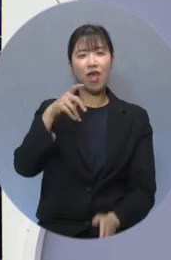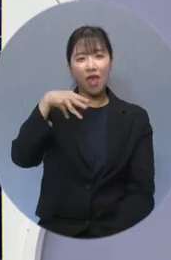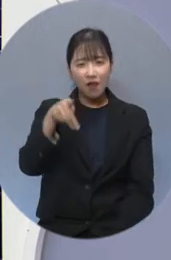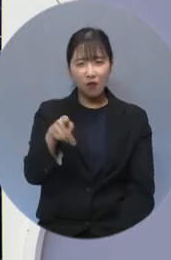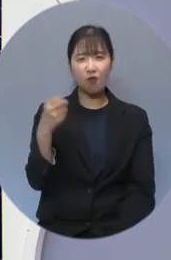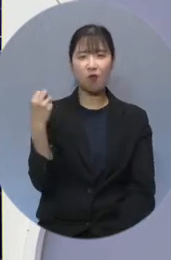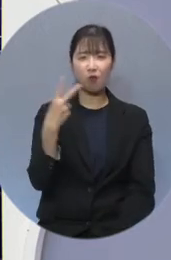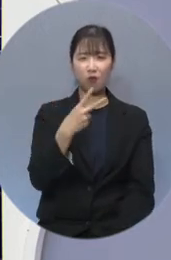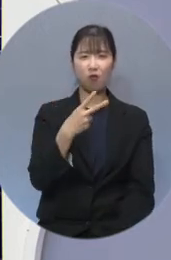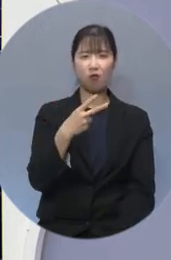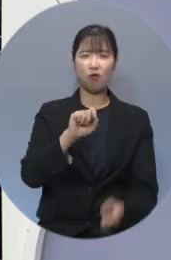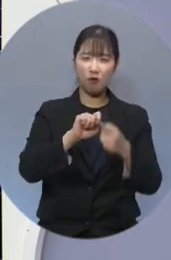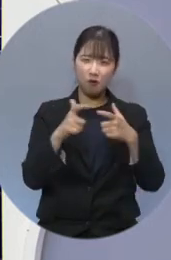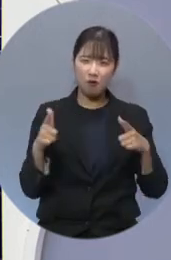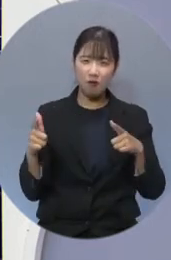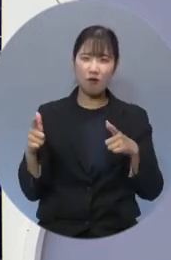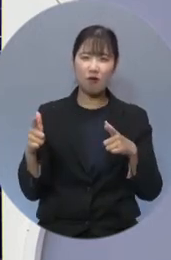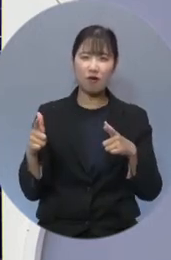또는 이제 여러 가지